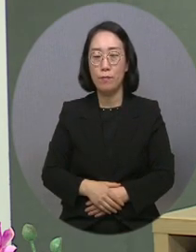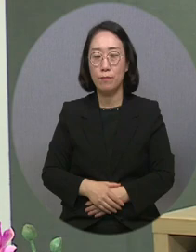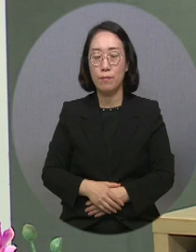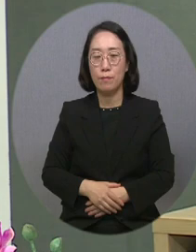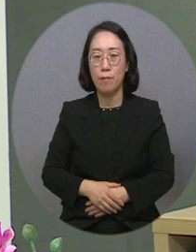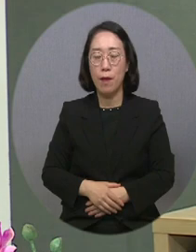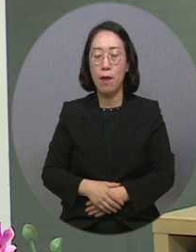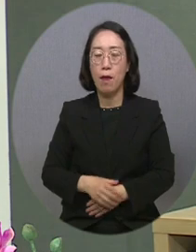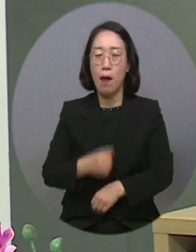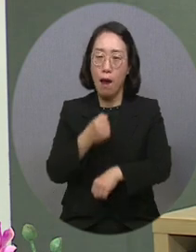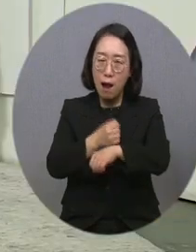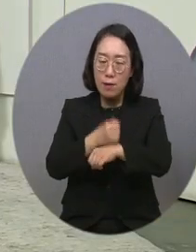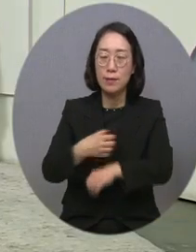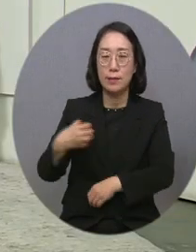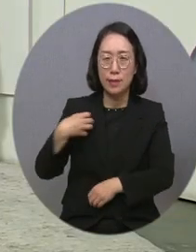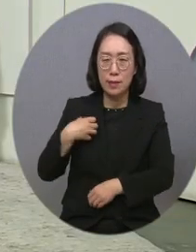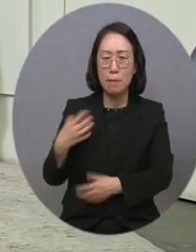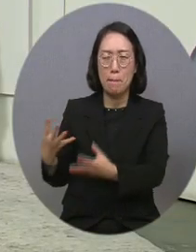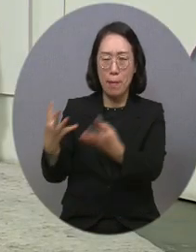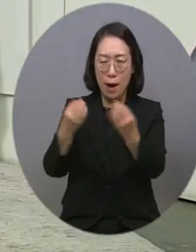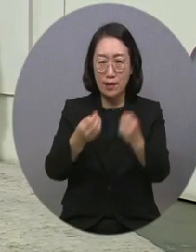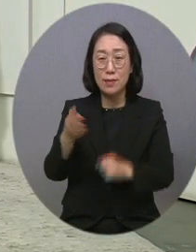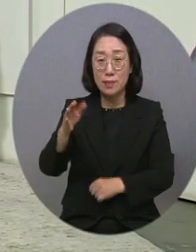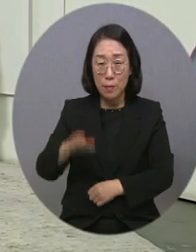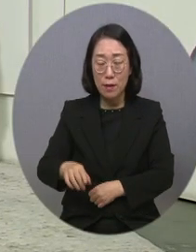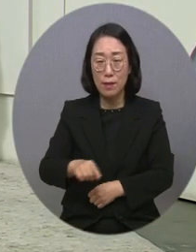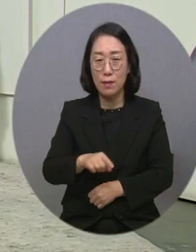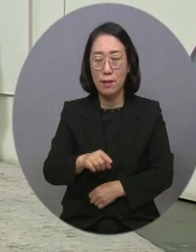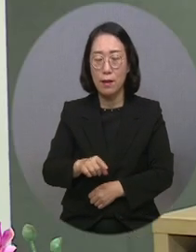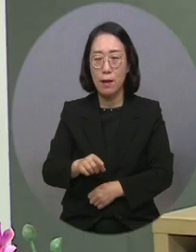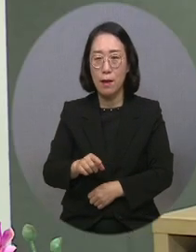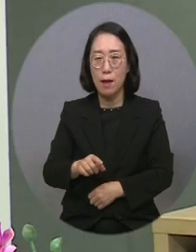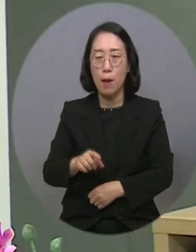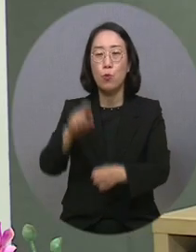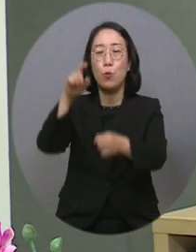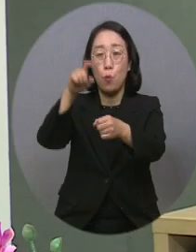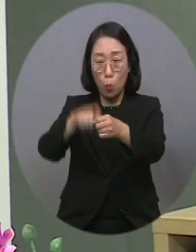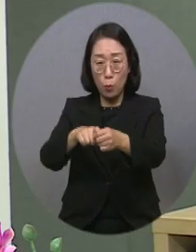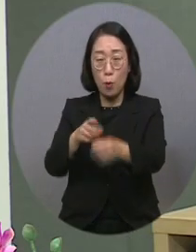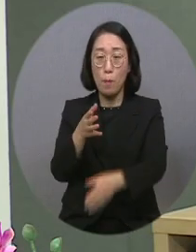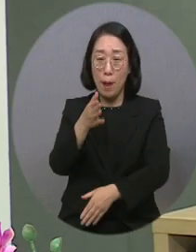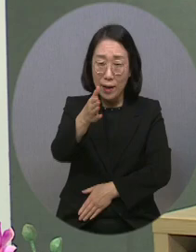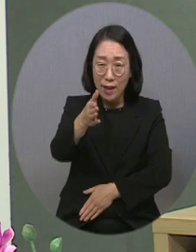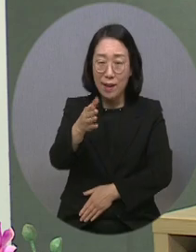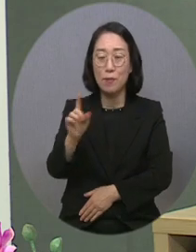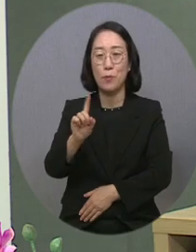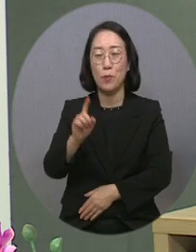해야 할 일들이 많겠지만은 예. 발전적인 방향에 대해서는 어떻게 생각하고 있어요?